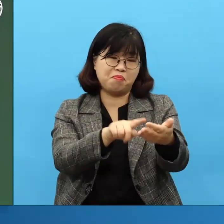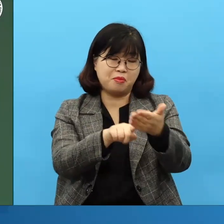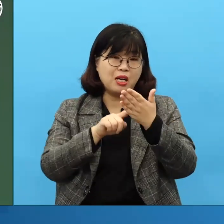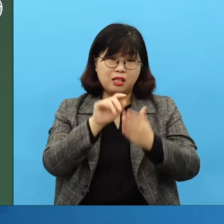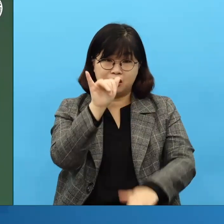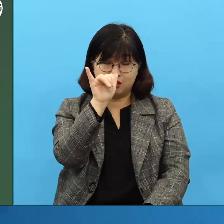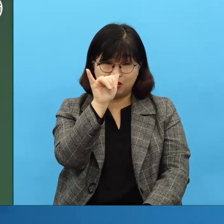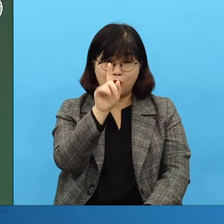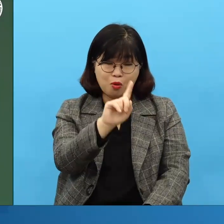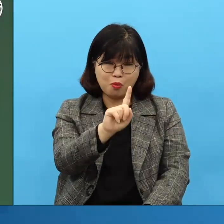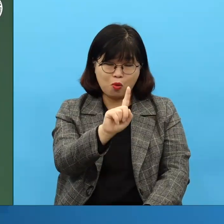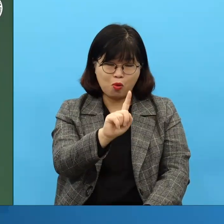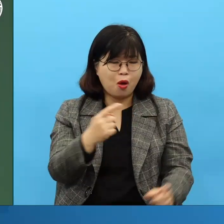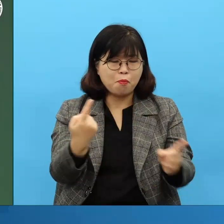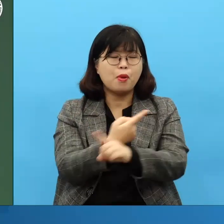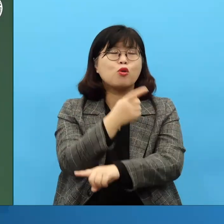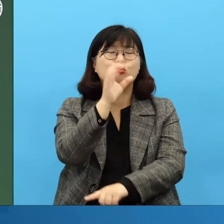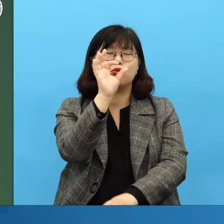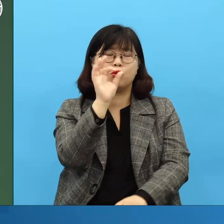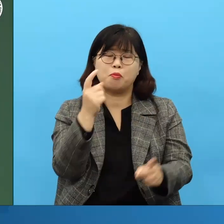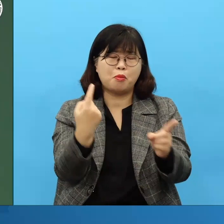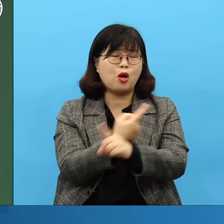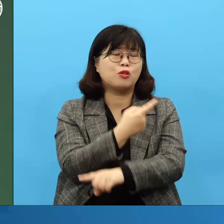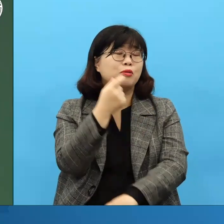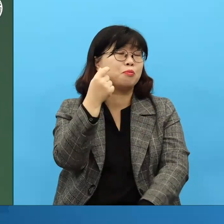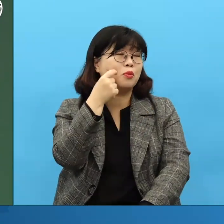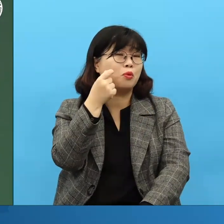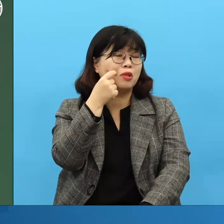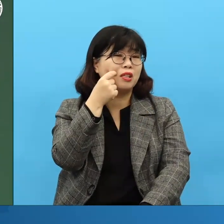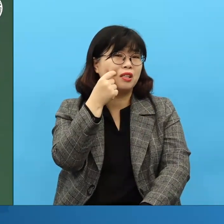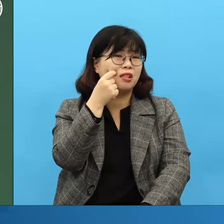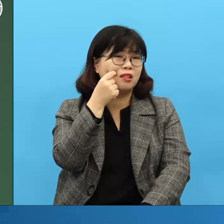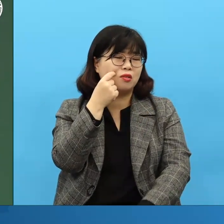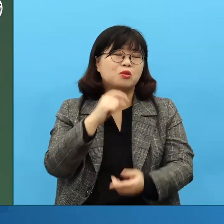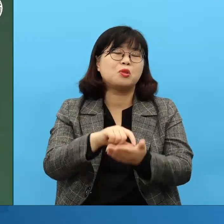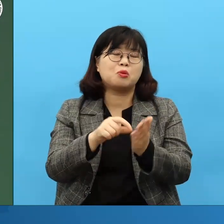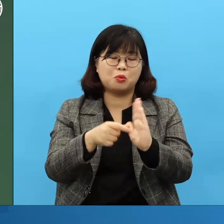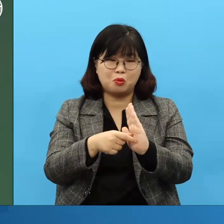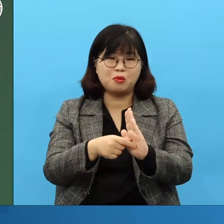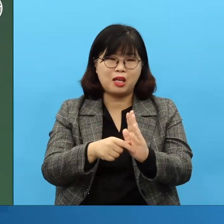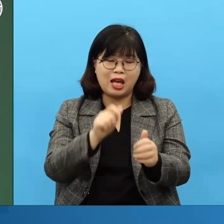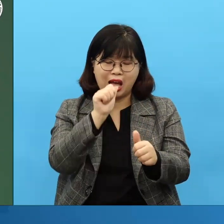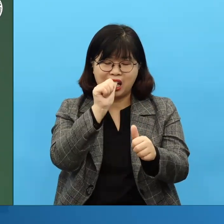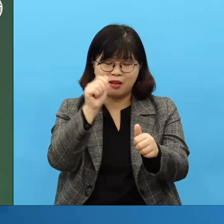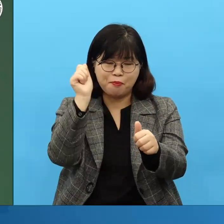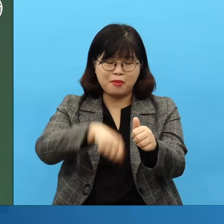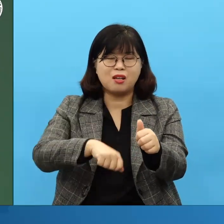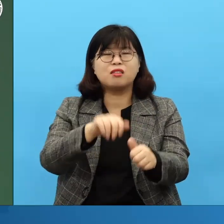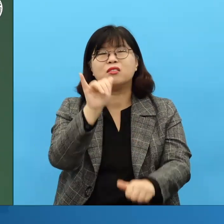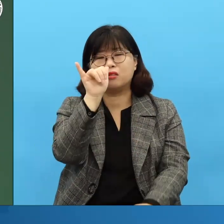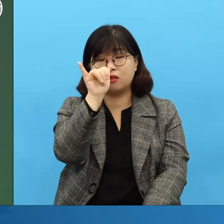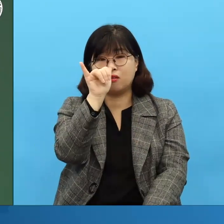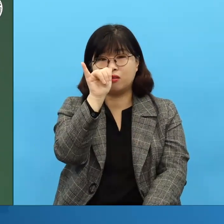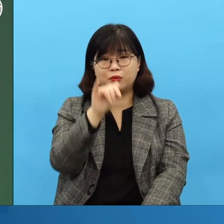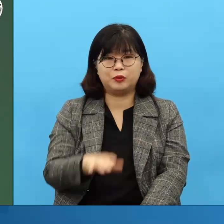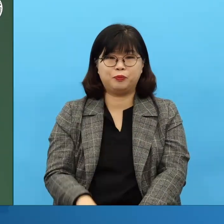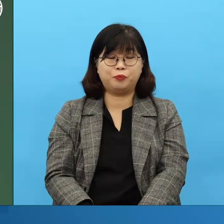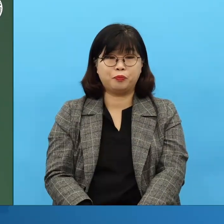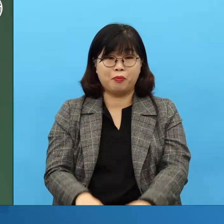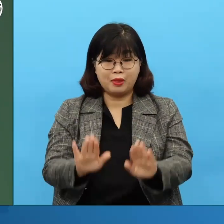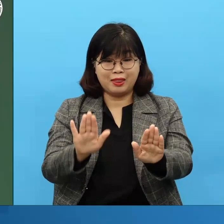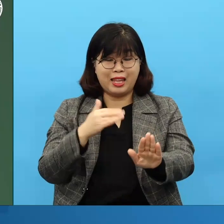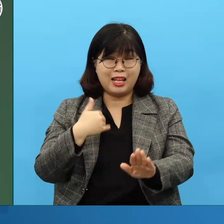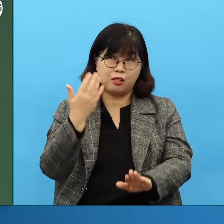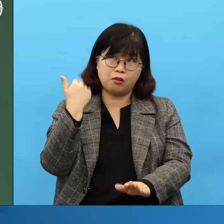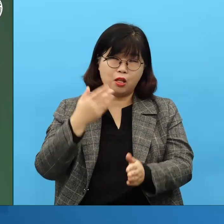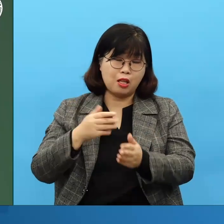거는 뭐 말하자면 이제 뭐 주로 핵심이 토요일이 되겠죠. The reason why we're saying that we want to open up the age of the 3-day weekend is, in fact, we want to have Saturday